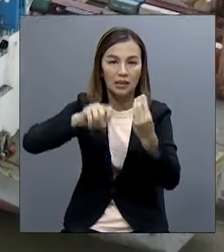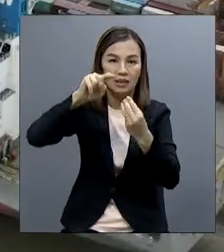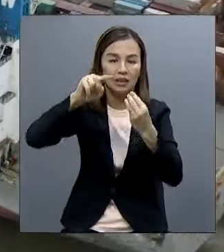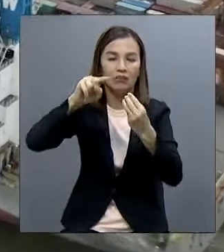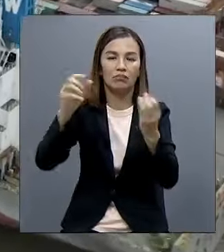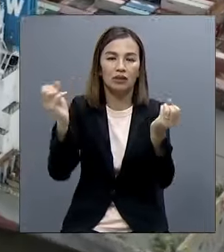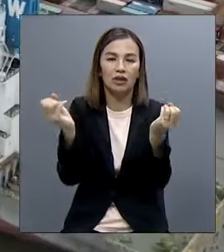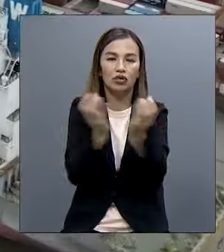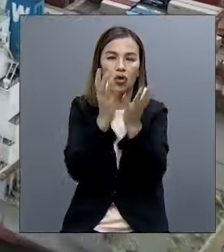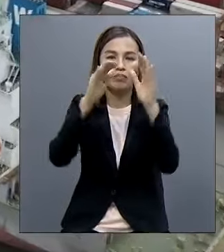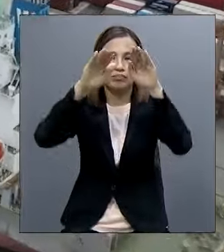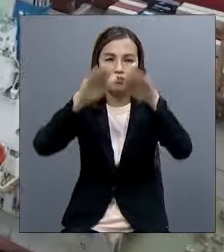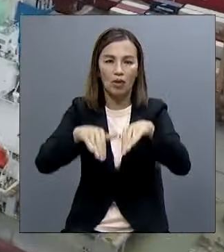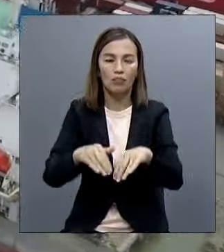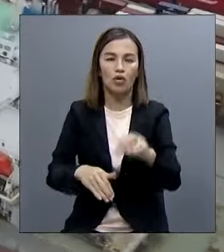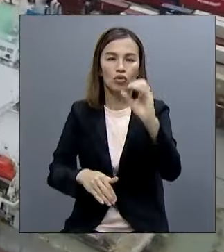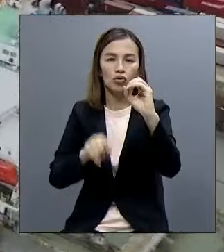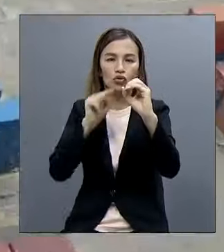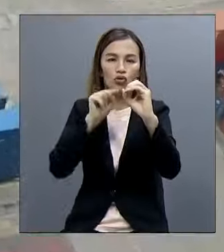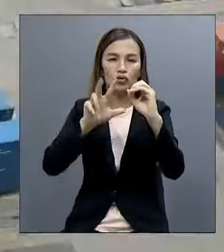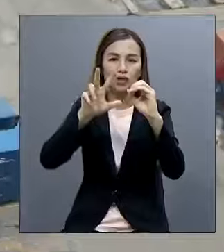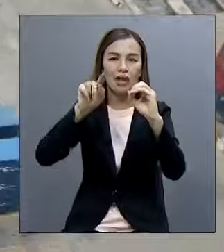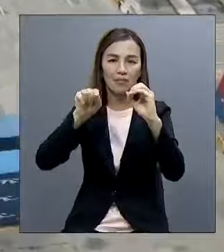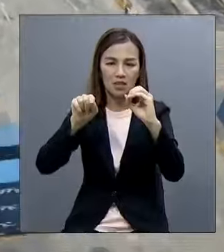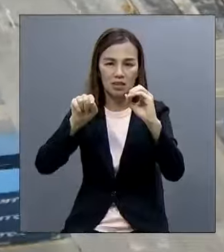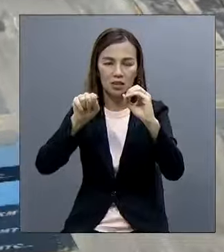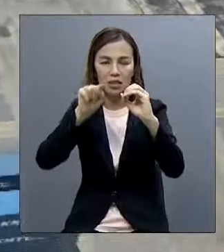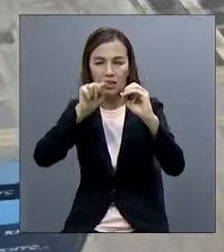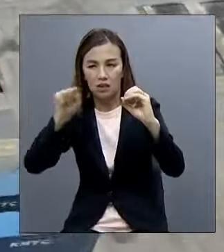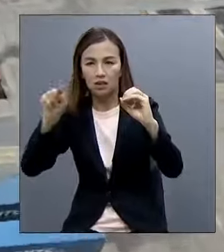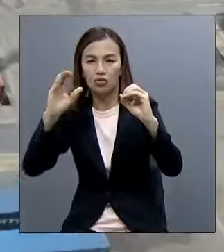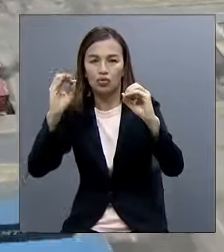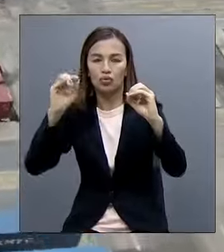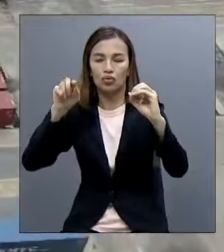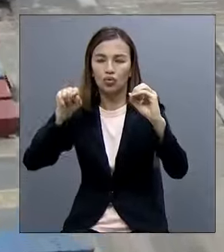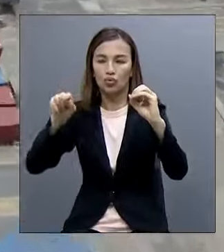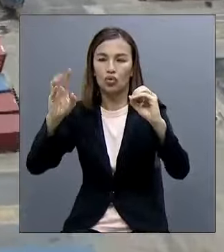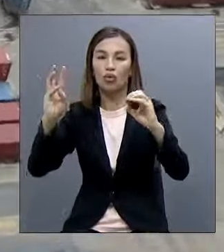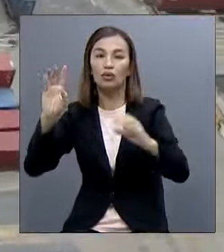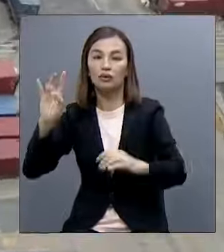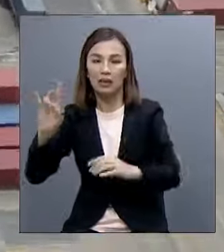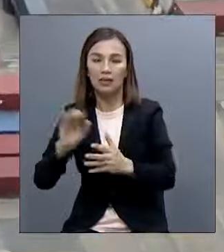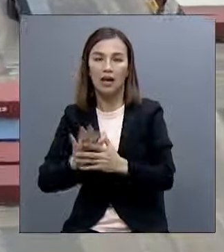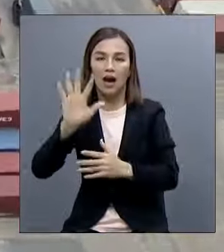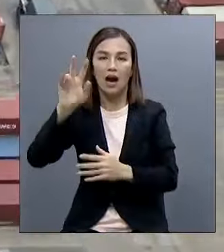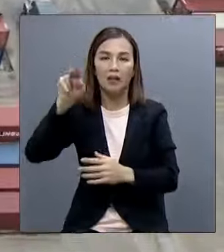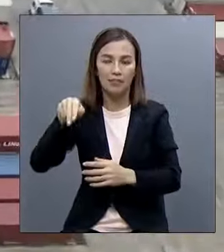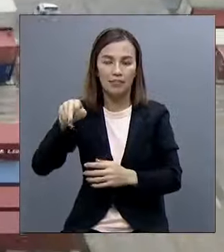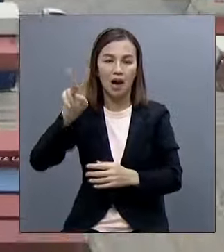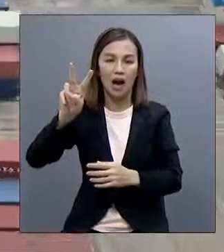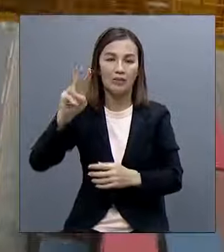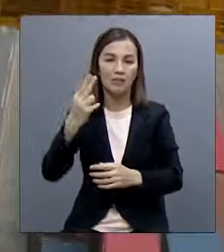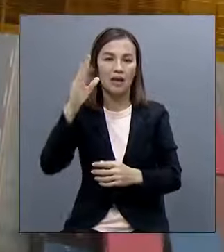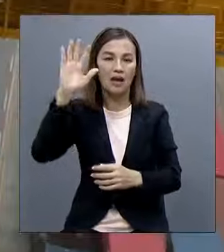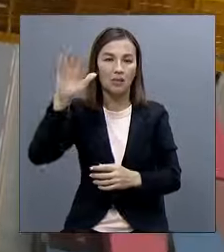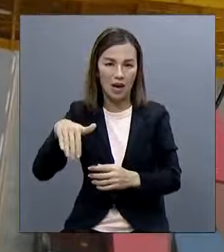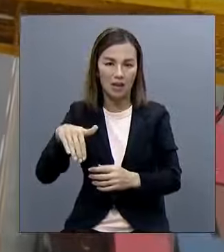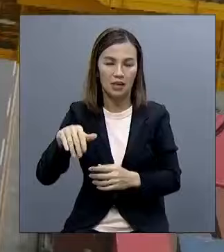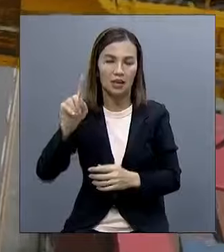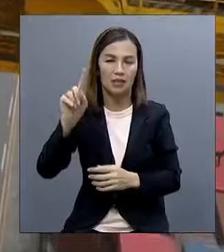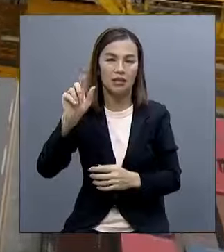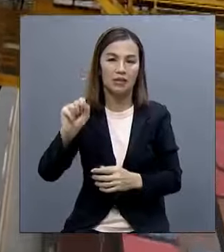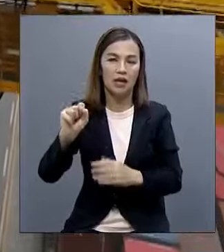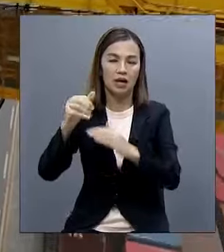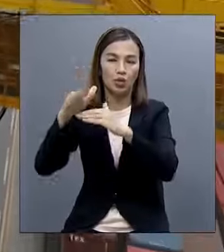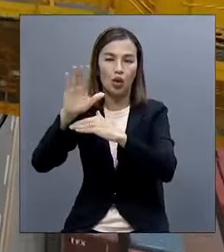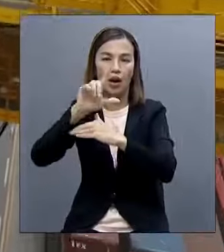ละ 0.31 - 0.67นะคะคิดเป็นมูลค่าค่ะ 55,000 - 120,000ล้านบาท